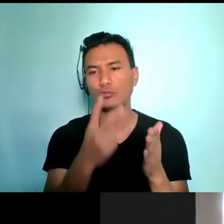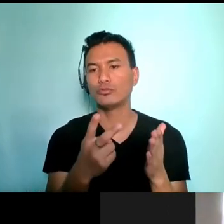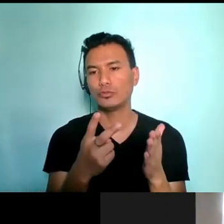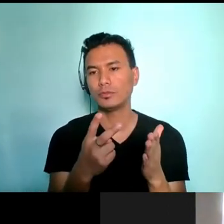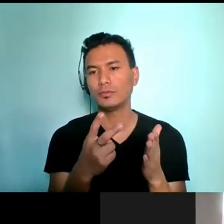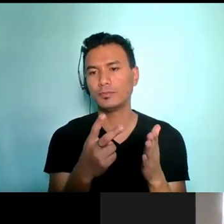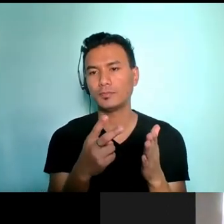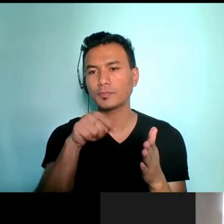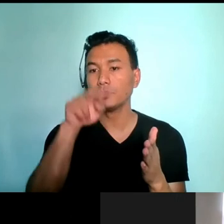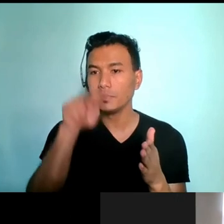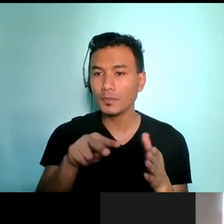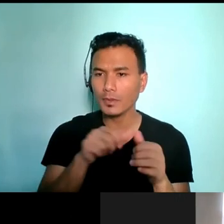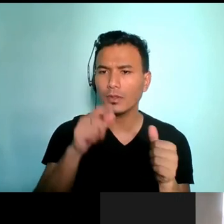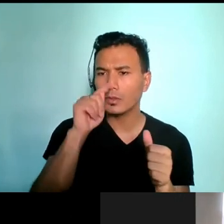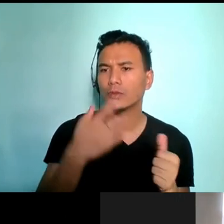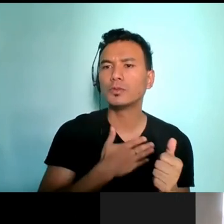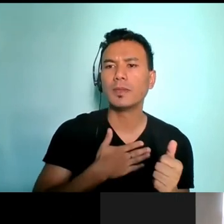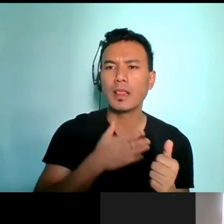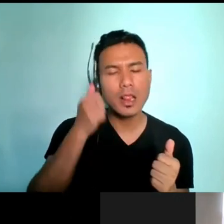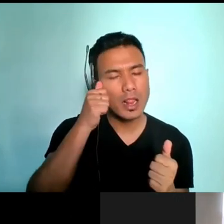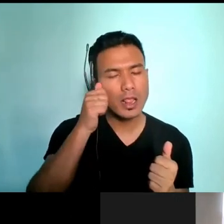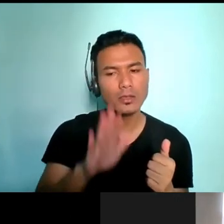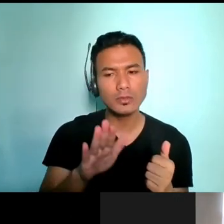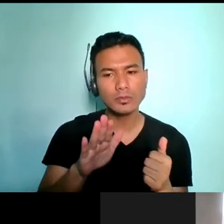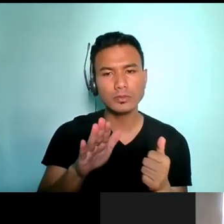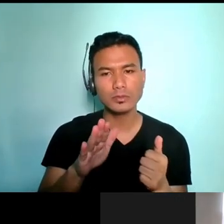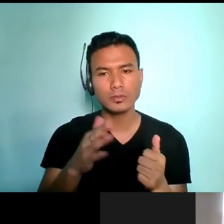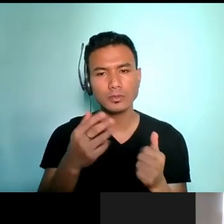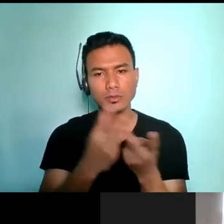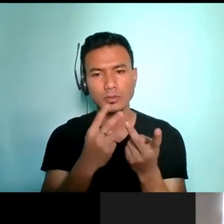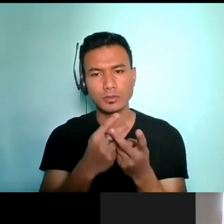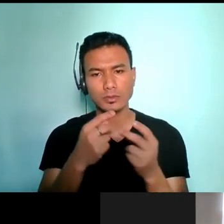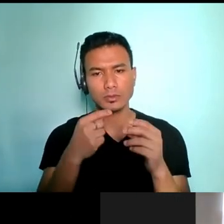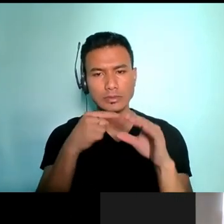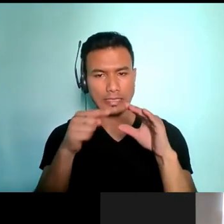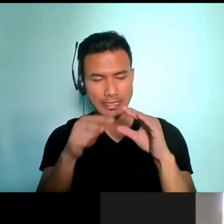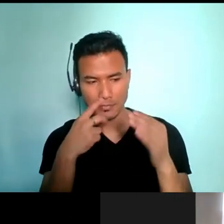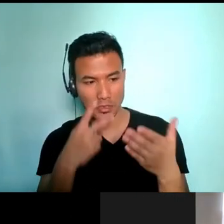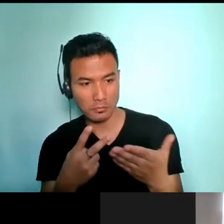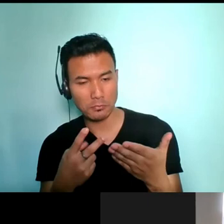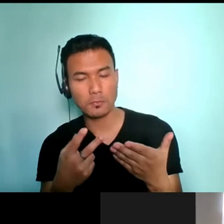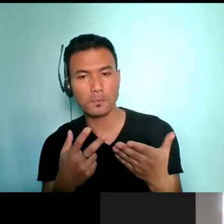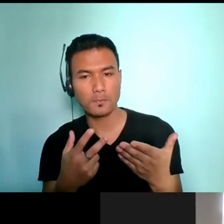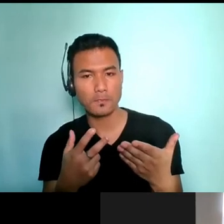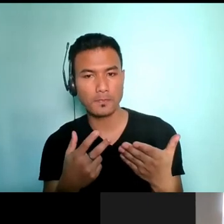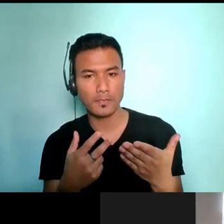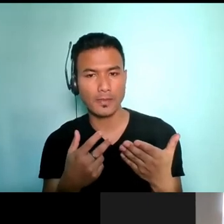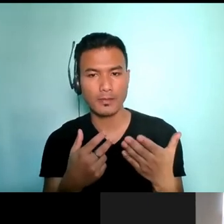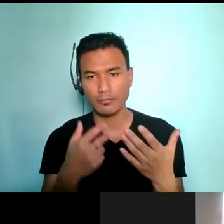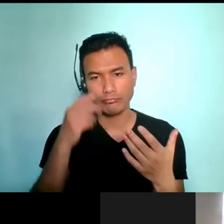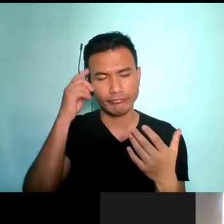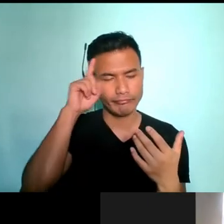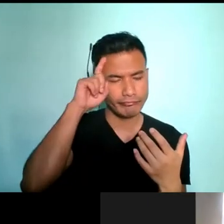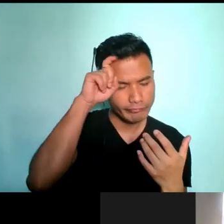अहिलेको परिस्थितिमा हजुर कस्तो फिल गर्नुहुन्छ, होइन, इमोजीहरू, चार्टहरू पनि हेर्न सक्नुहुन्छ, फ्रस्ट्रेटेड